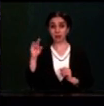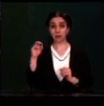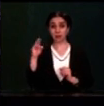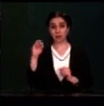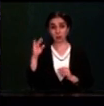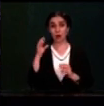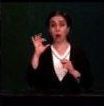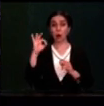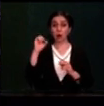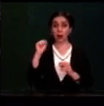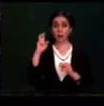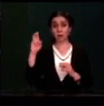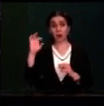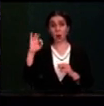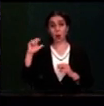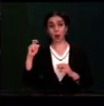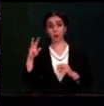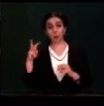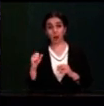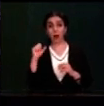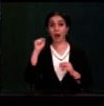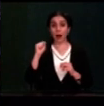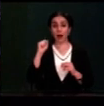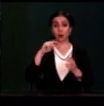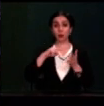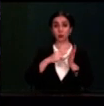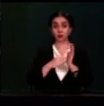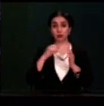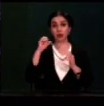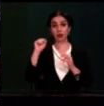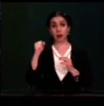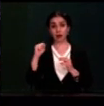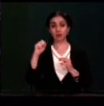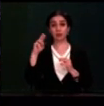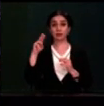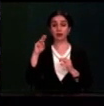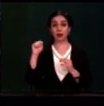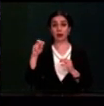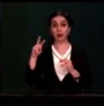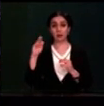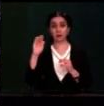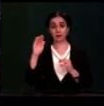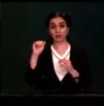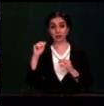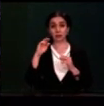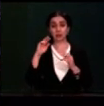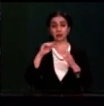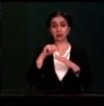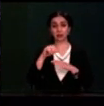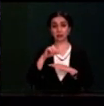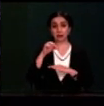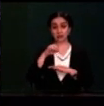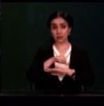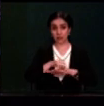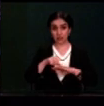AB og'ma, A nuqta, A to'g'ri chizig'imiz alfa tekislikka tegishli. B esa